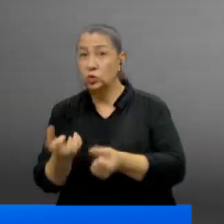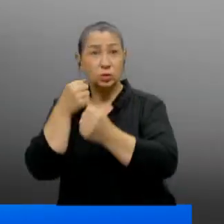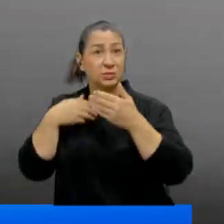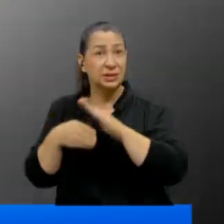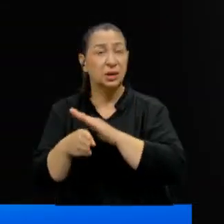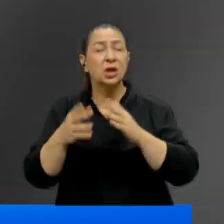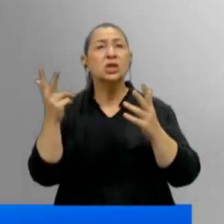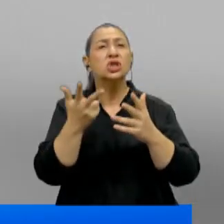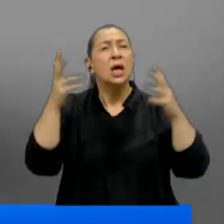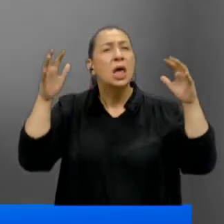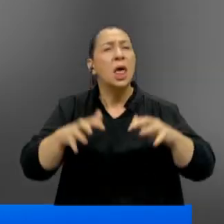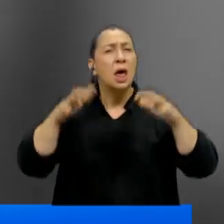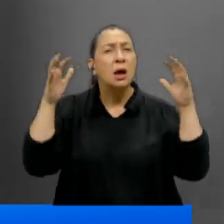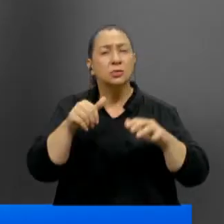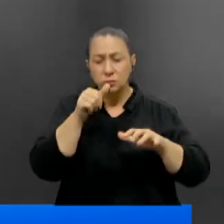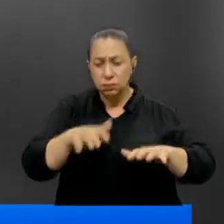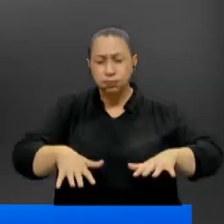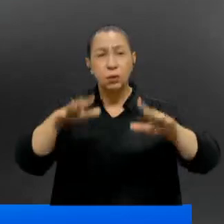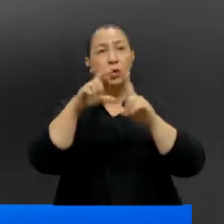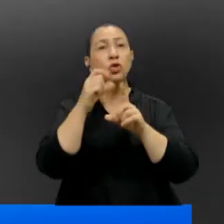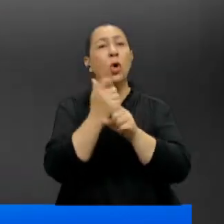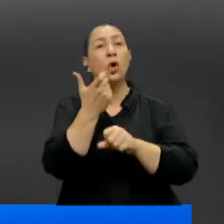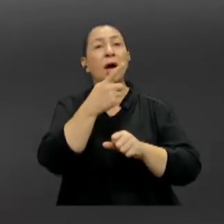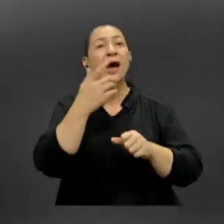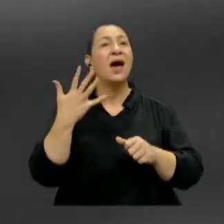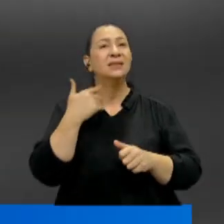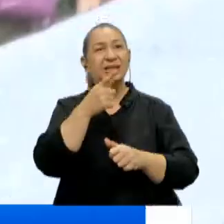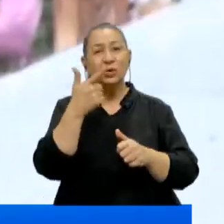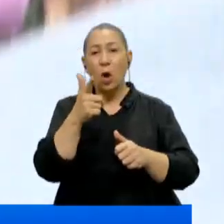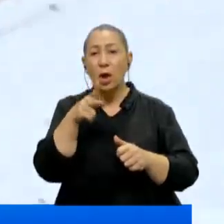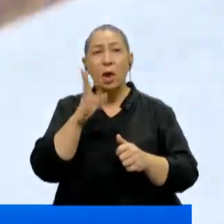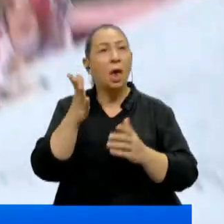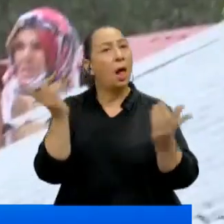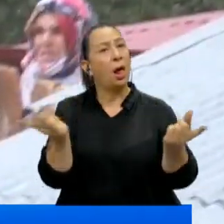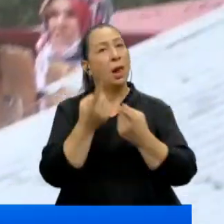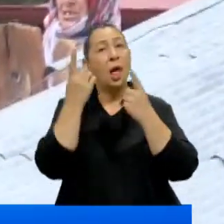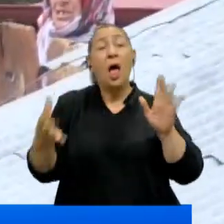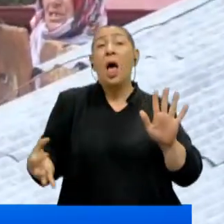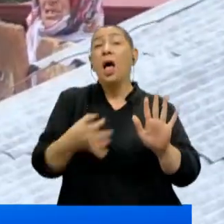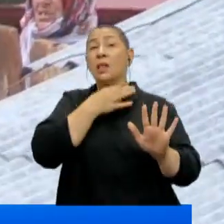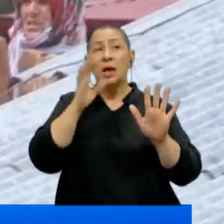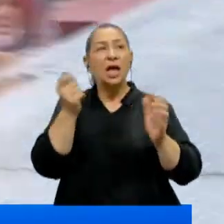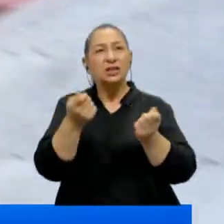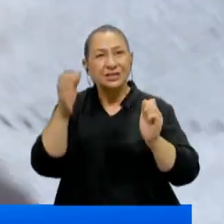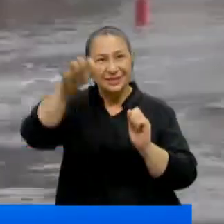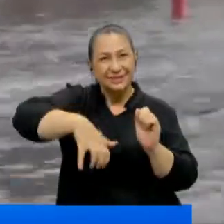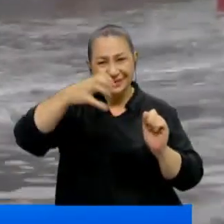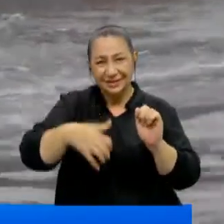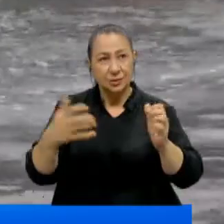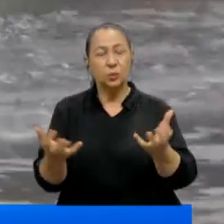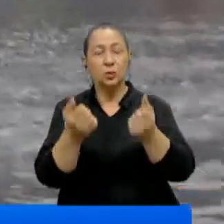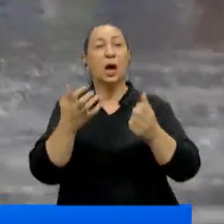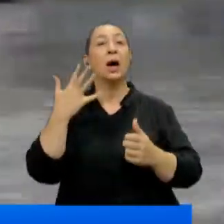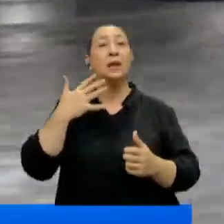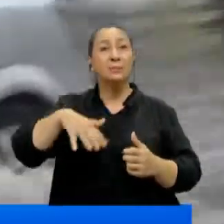oraya. Şiddetli yağışla oluşan sel doğuyu vurdu bu kez. Kars'ta iki köy ulaşım kesildi. Mahsur kalanlar iş makineleriyle kurtarıldı.